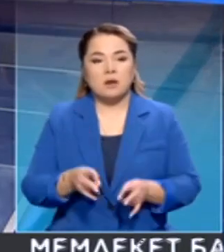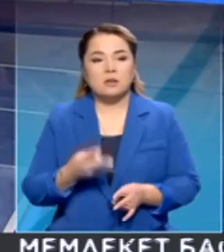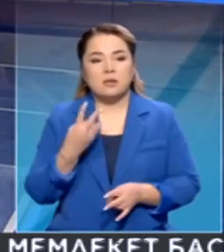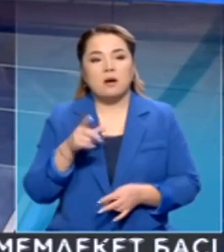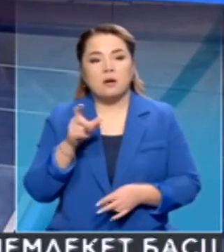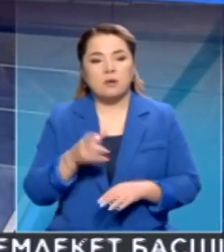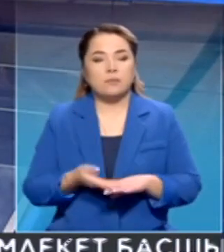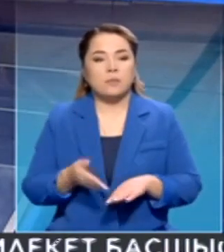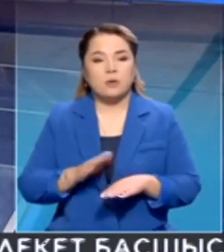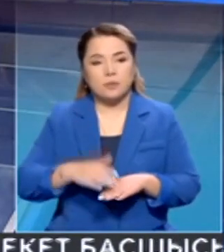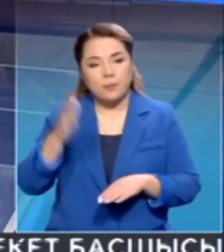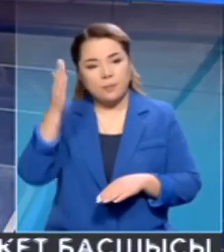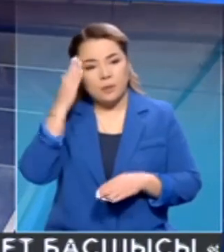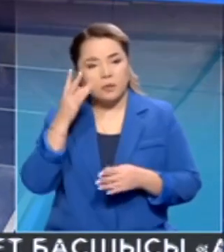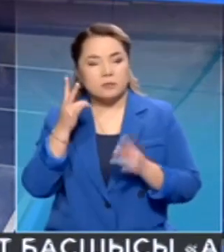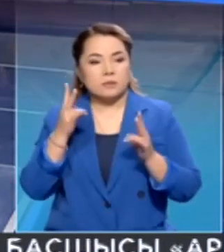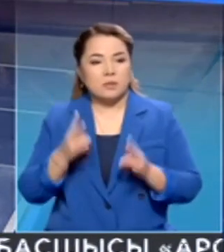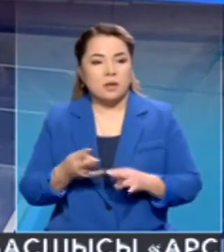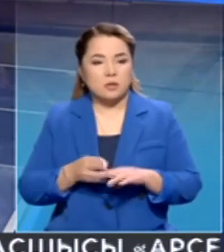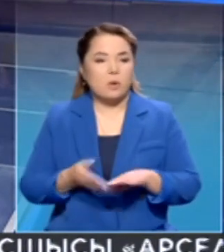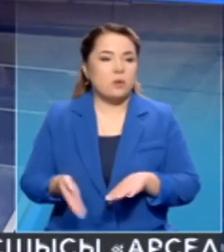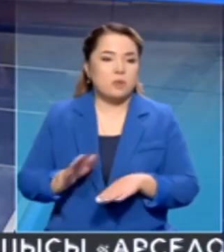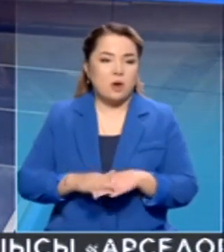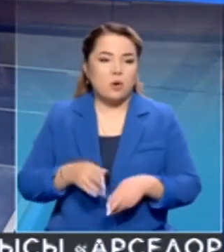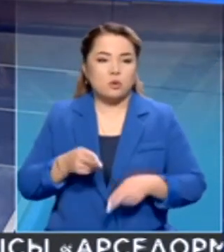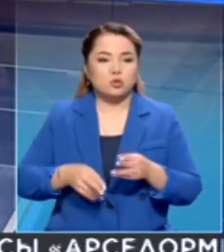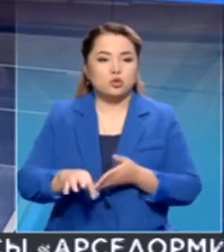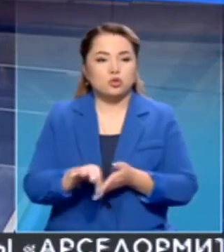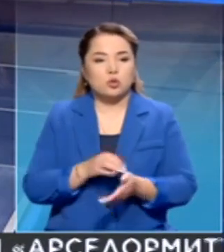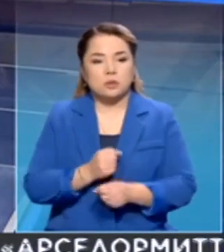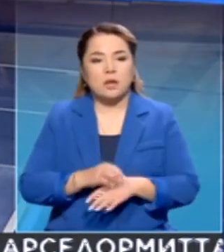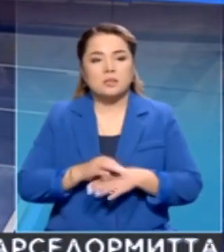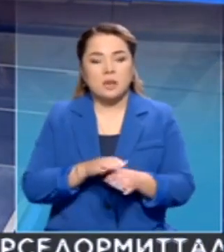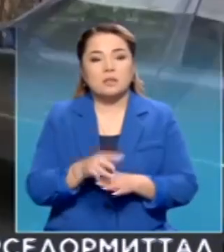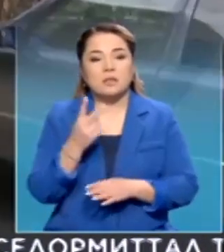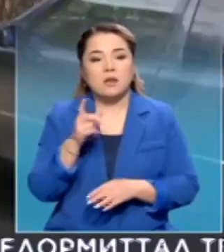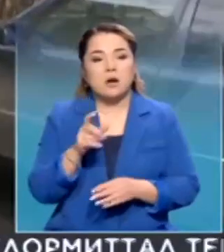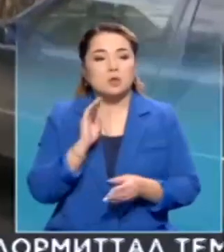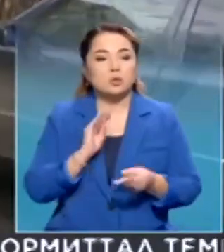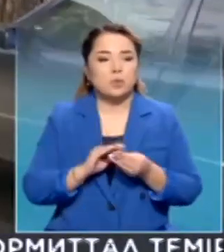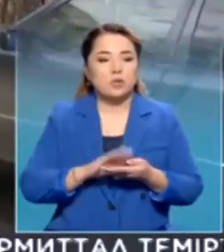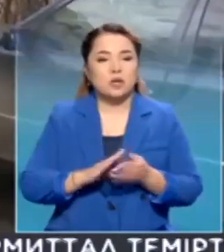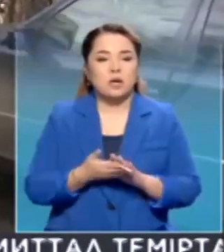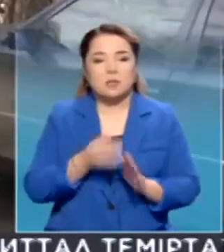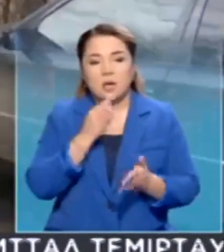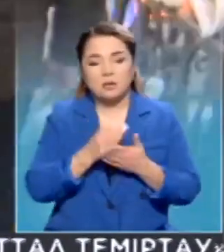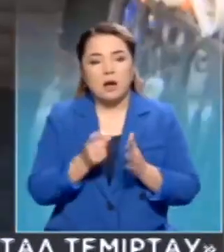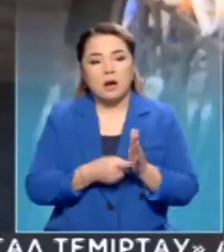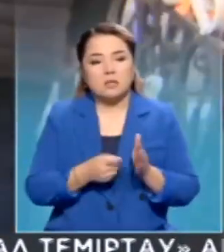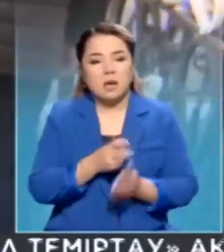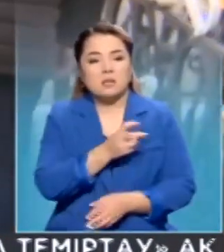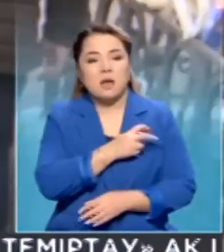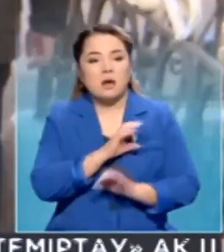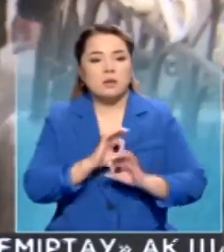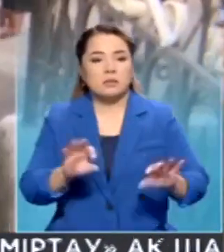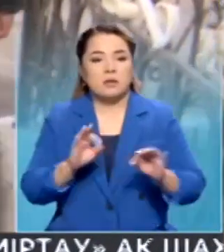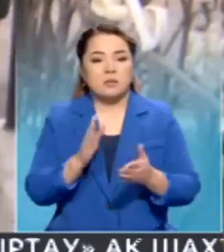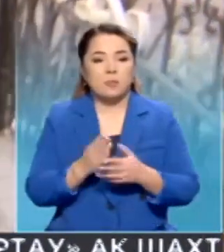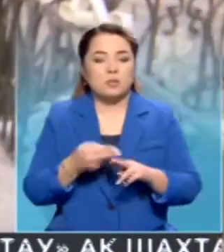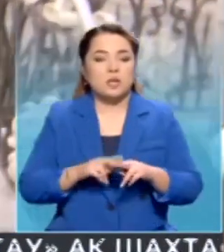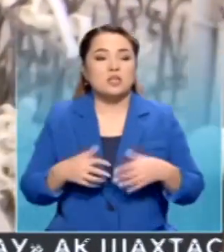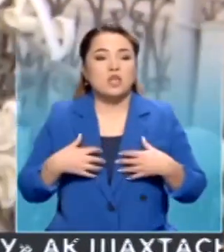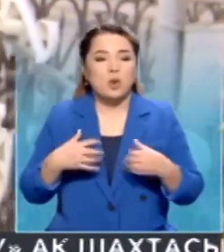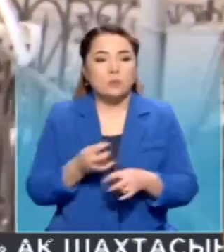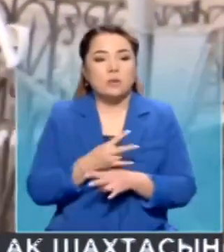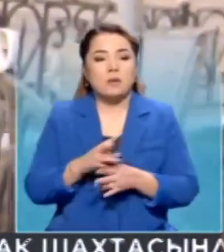алған екі азаматтың халі ауыр. Оларға шұғыл ота жасалады. Тағы екеуінің жағдайы тұрақты. Бұл туралы қарағандылық дәрігерлер айтты.